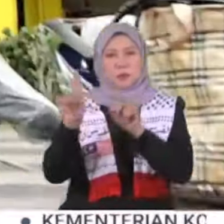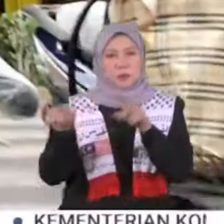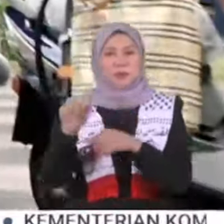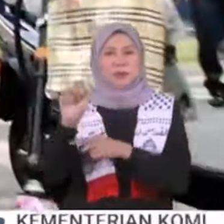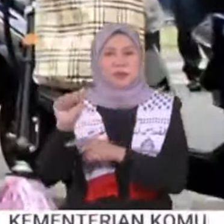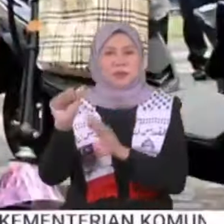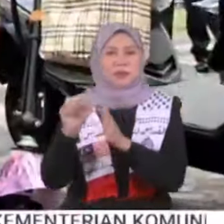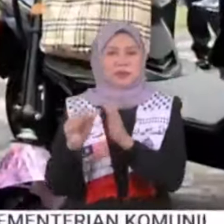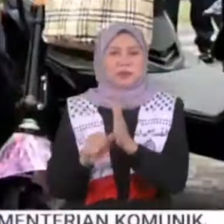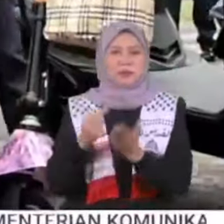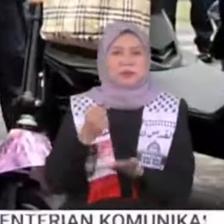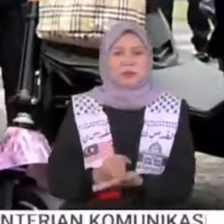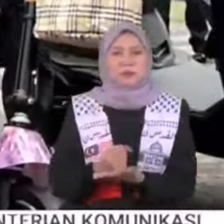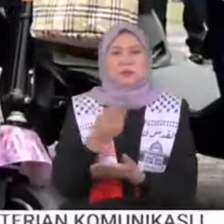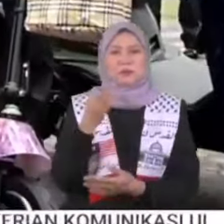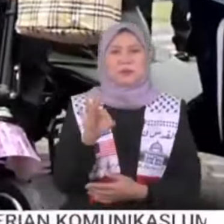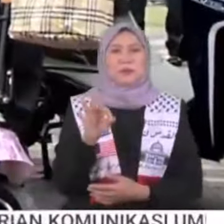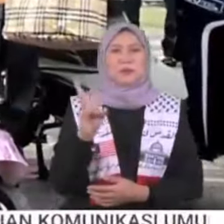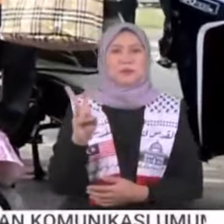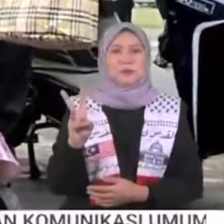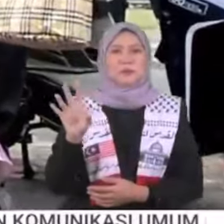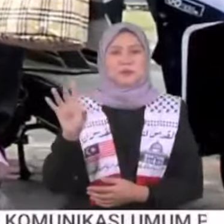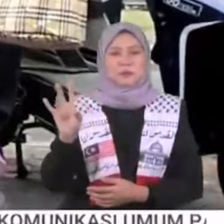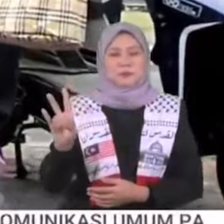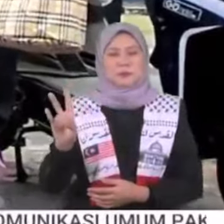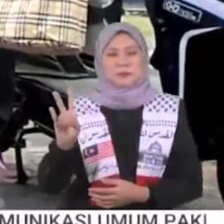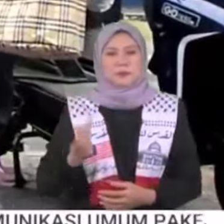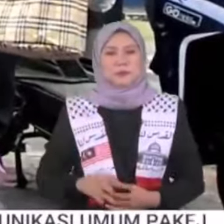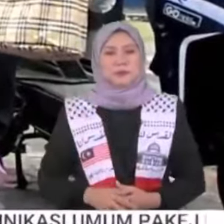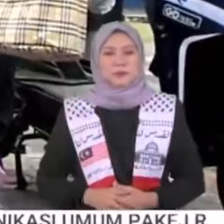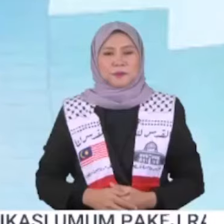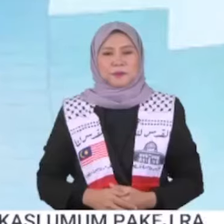135-1-A Akta Kastam 1967.